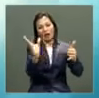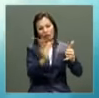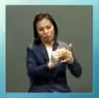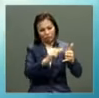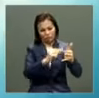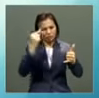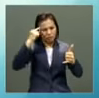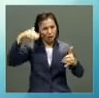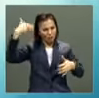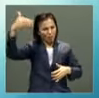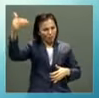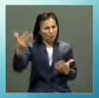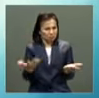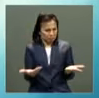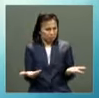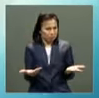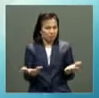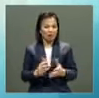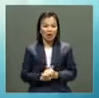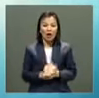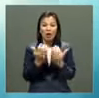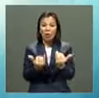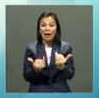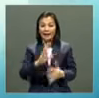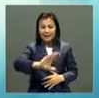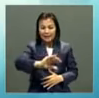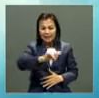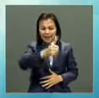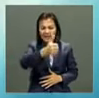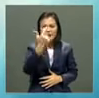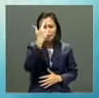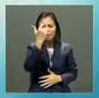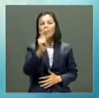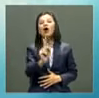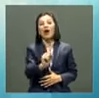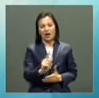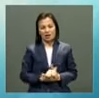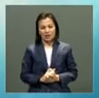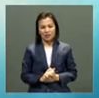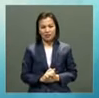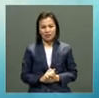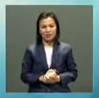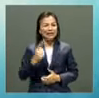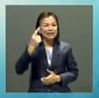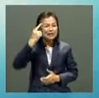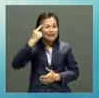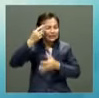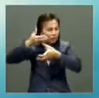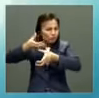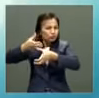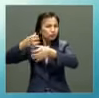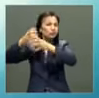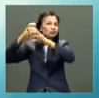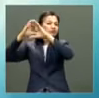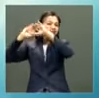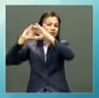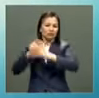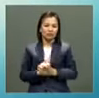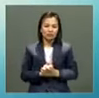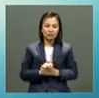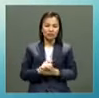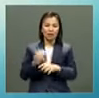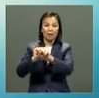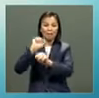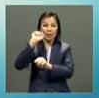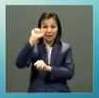ถัดไปได้นะครับวันนี้ที่เราดีขึ้นตรงนี้เพราะอะไรครับถ้าท่านย้อนกลับไปที่เขียนลงไว้นะฮะวันที่ประ